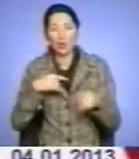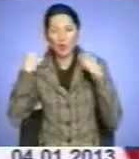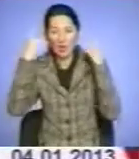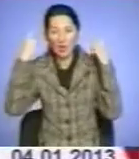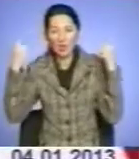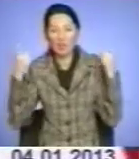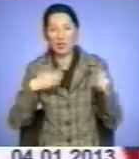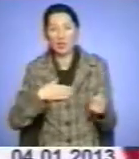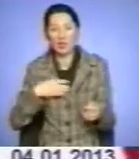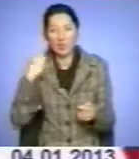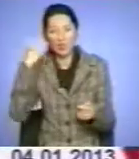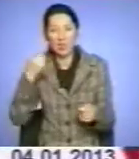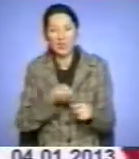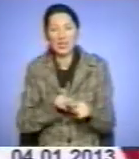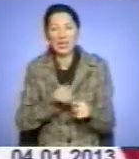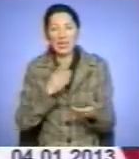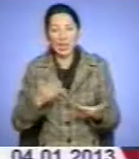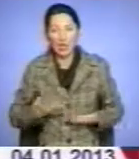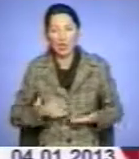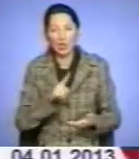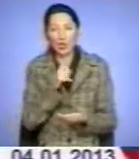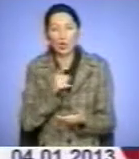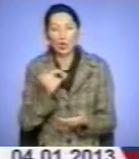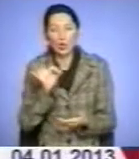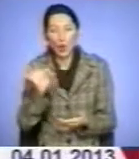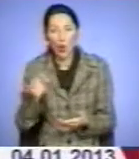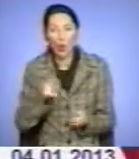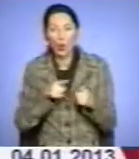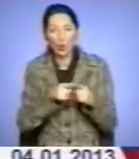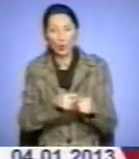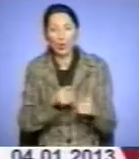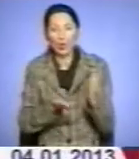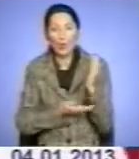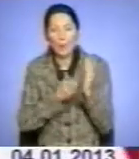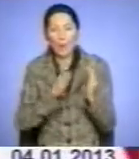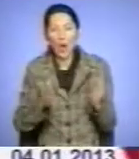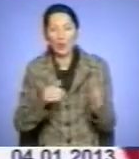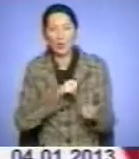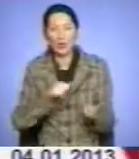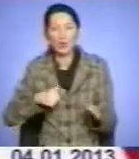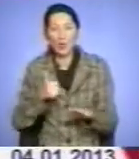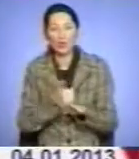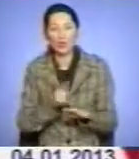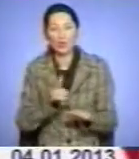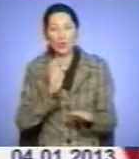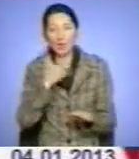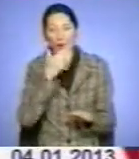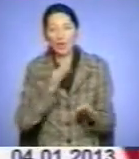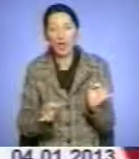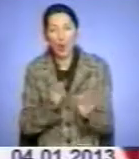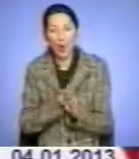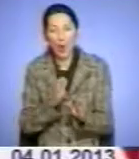наші баранчики, які із зоокуточка парків. Ну і саме головне, щоб нас радувала погода. Різдвяну шопку